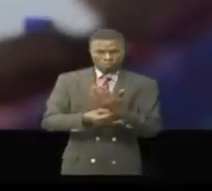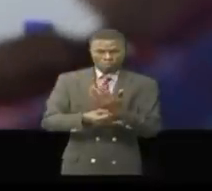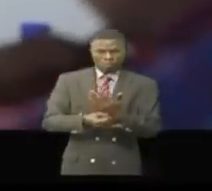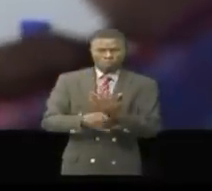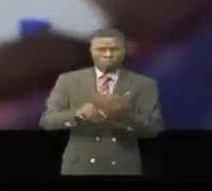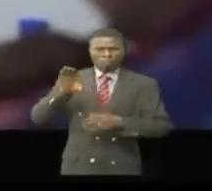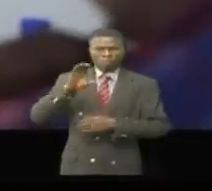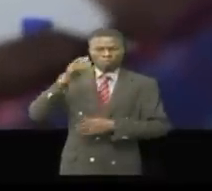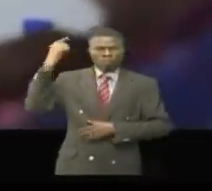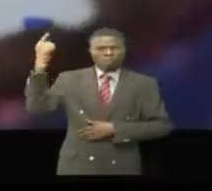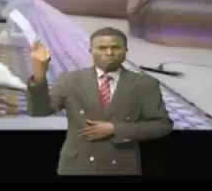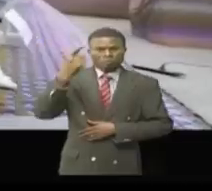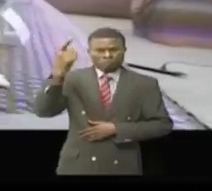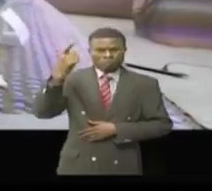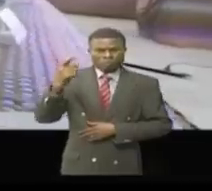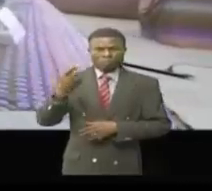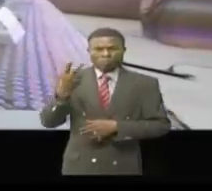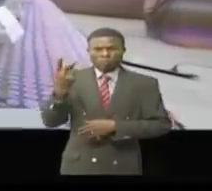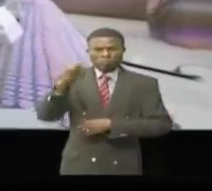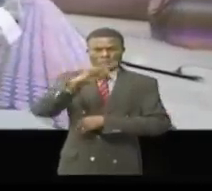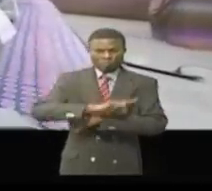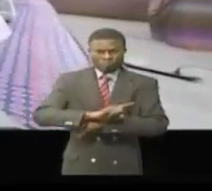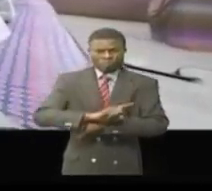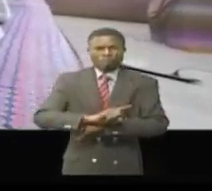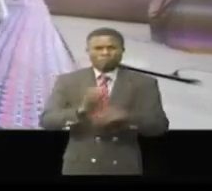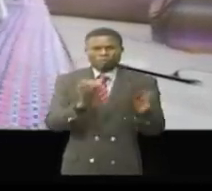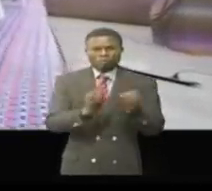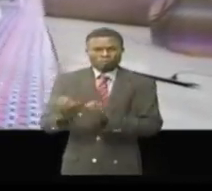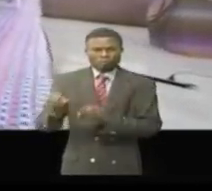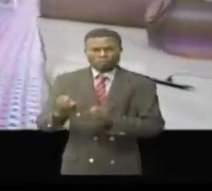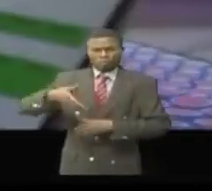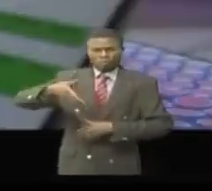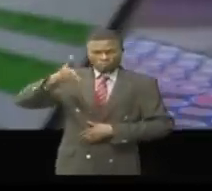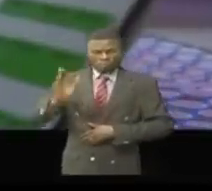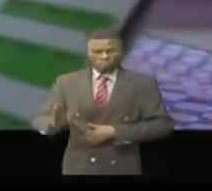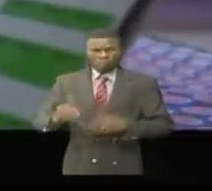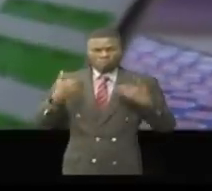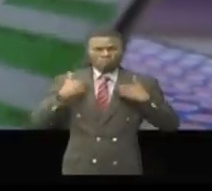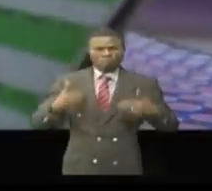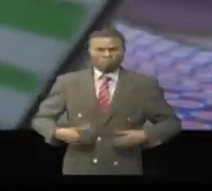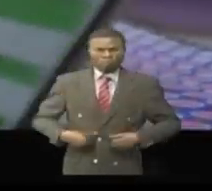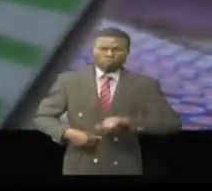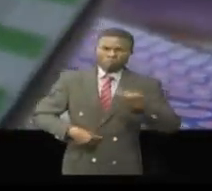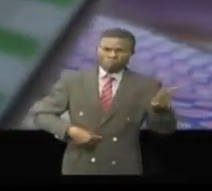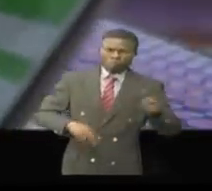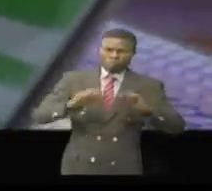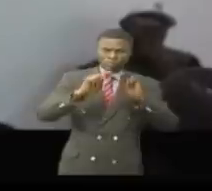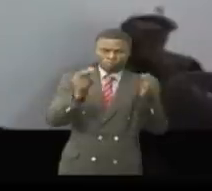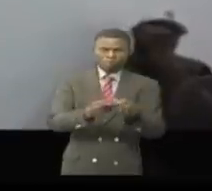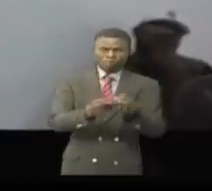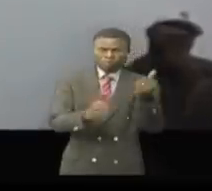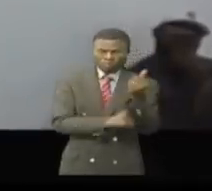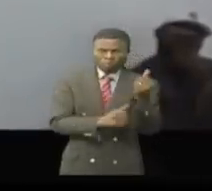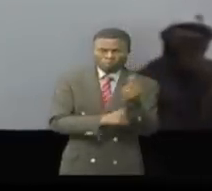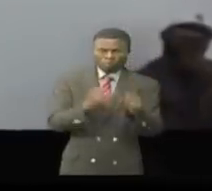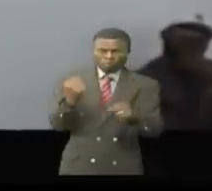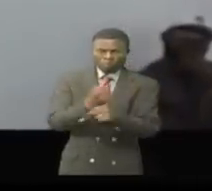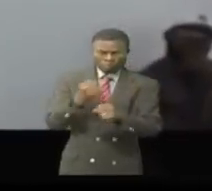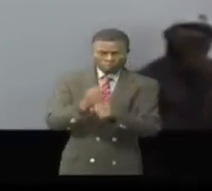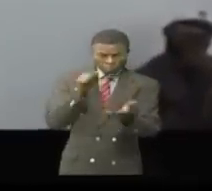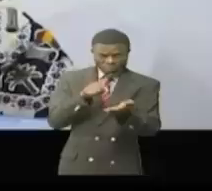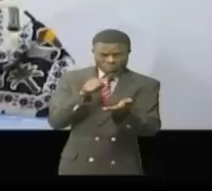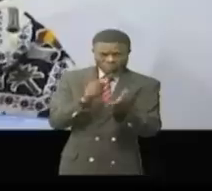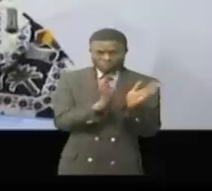la Banque mondiale a réuni pendant 2 jours à Kinshasa les experts de la santé et autres parties prenantes pour travailler sur